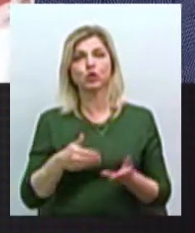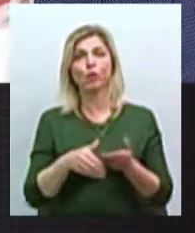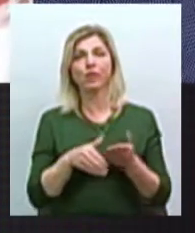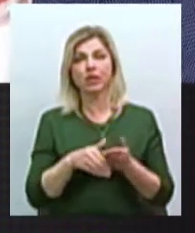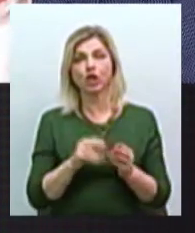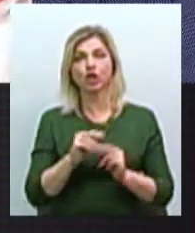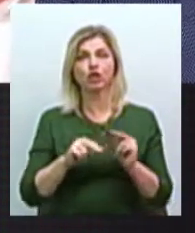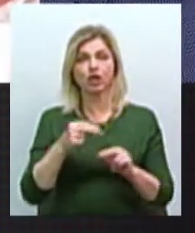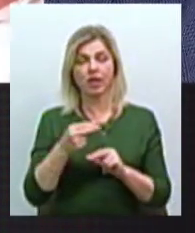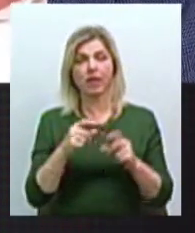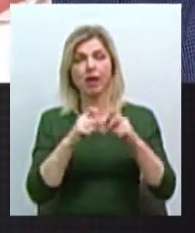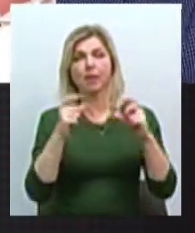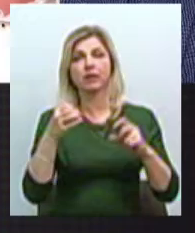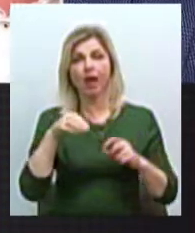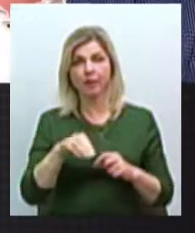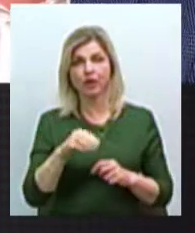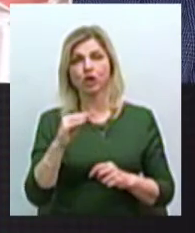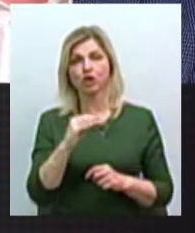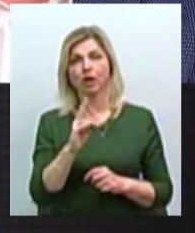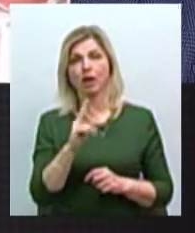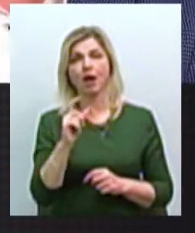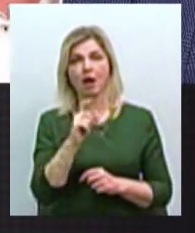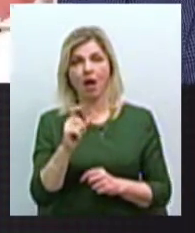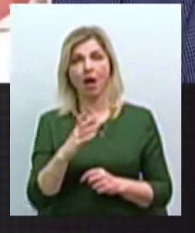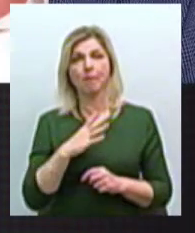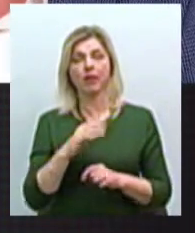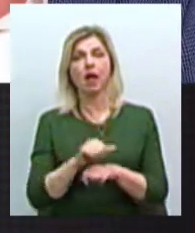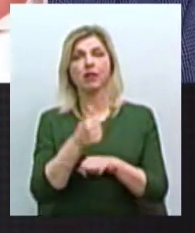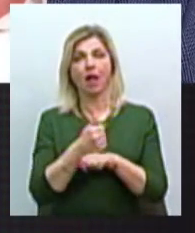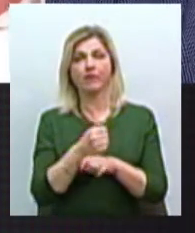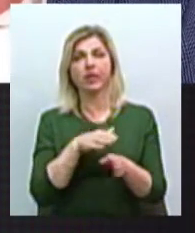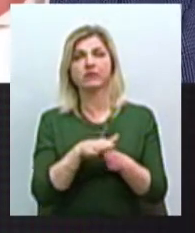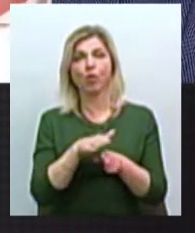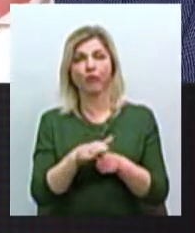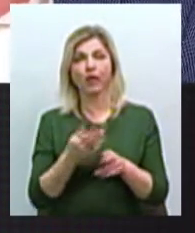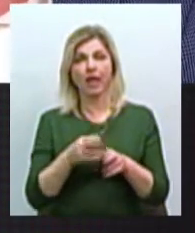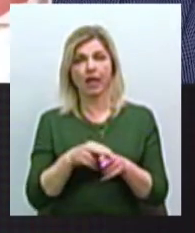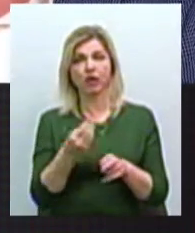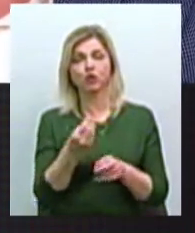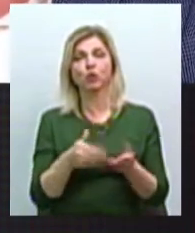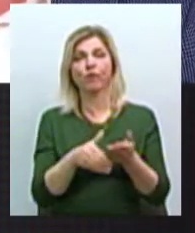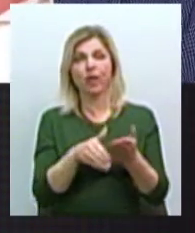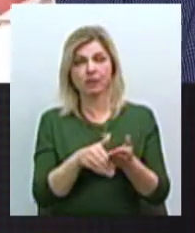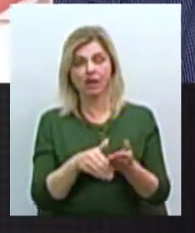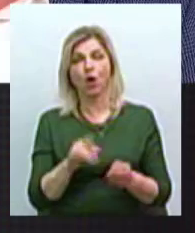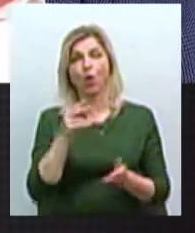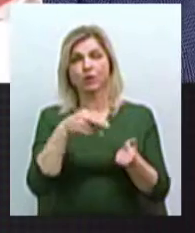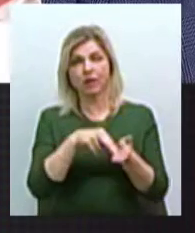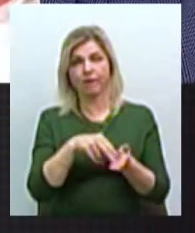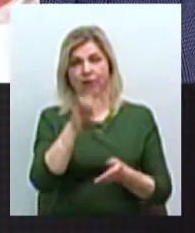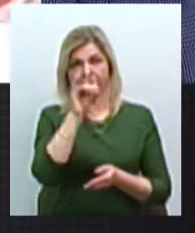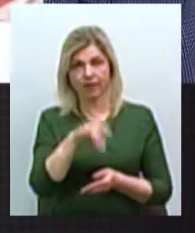ЖКХ. І департамент ЖКХ був головним реалізатором цієї його субвенції і встановлював ці вікна.